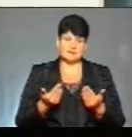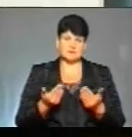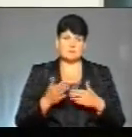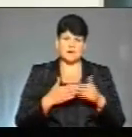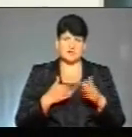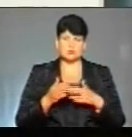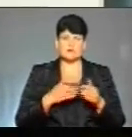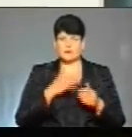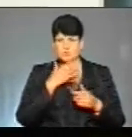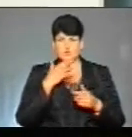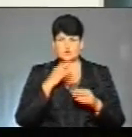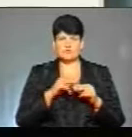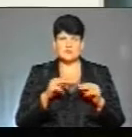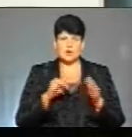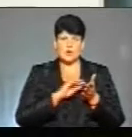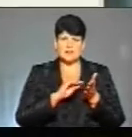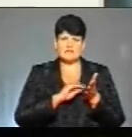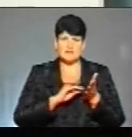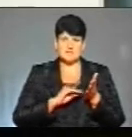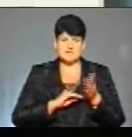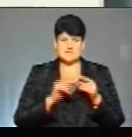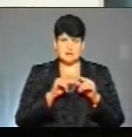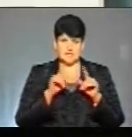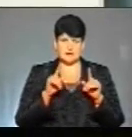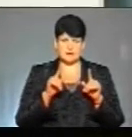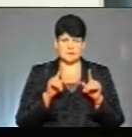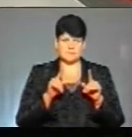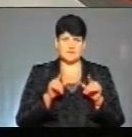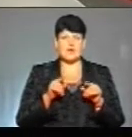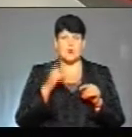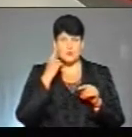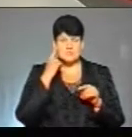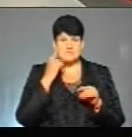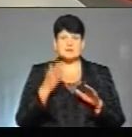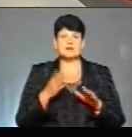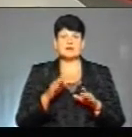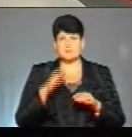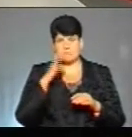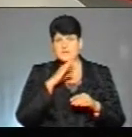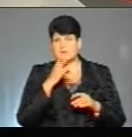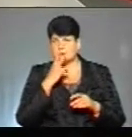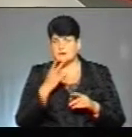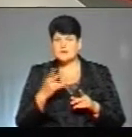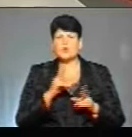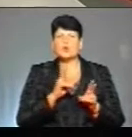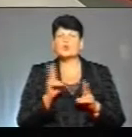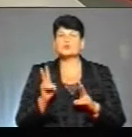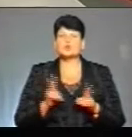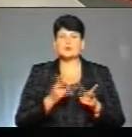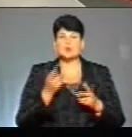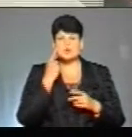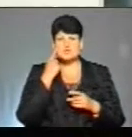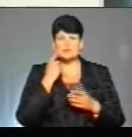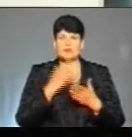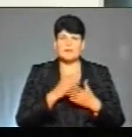знаємо, практикувало багато вчителів, коли виписували оцінки. Журнал так, по колу давали. Так, і батьки дивилися кожен, хто яку